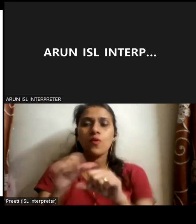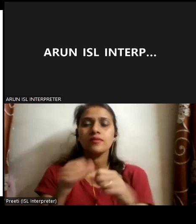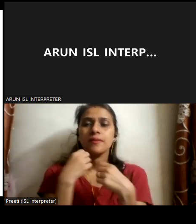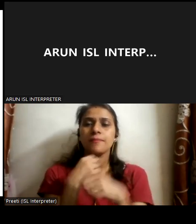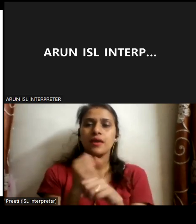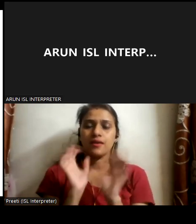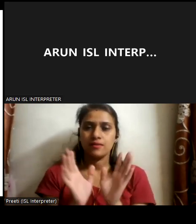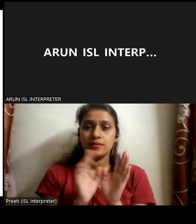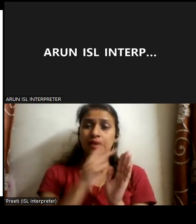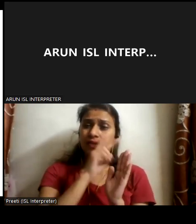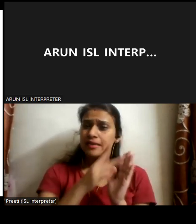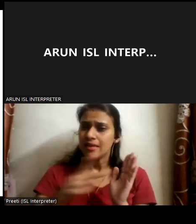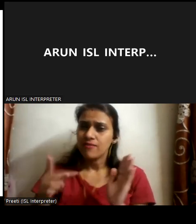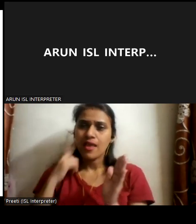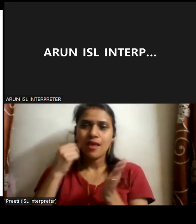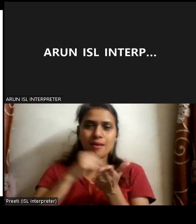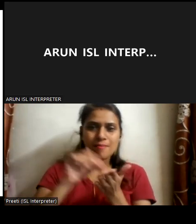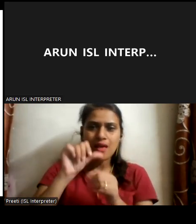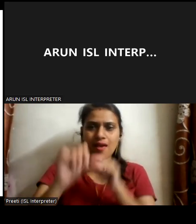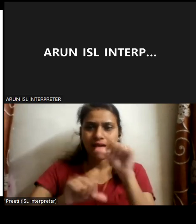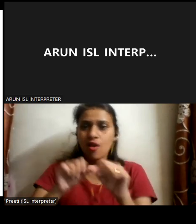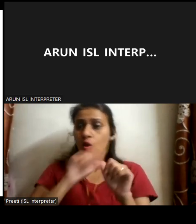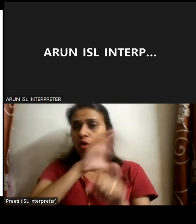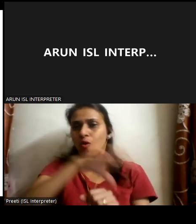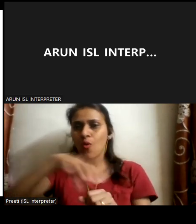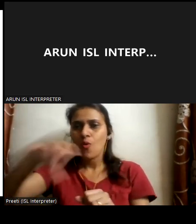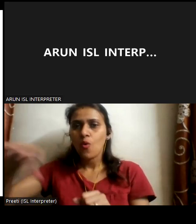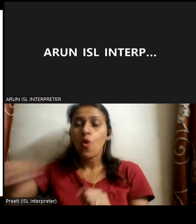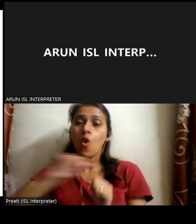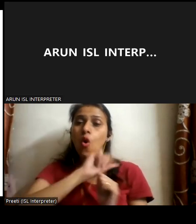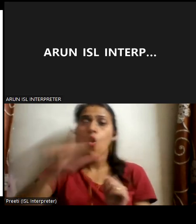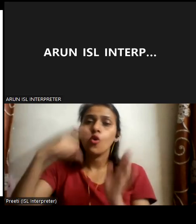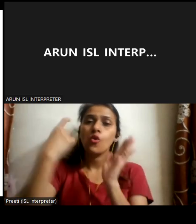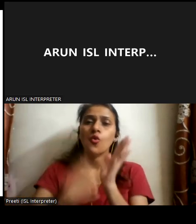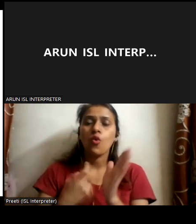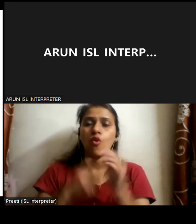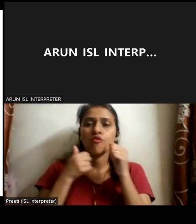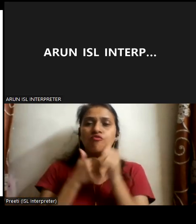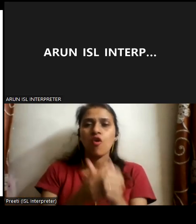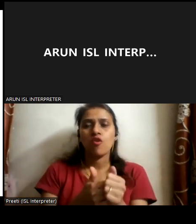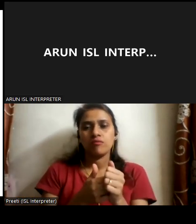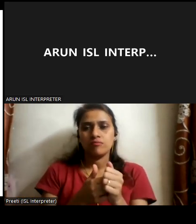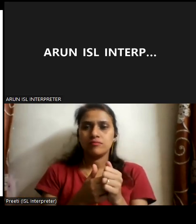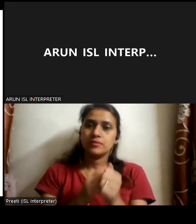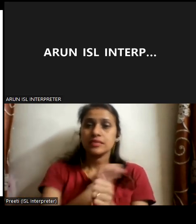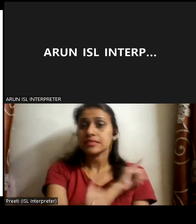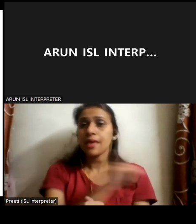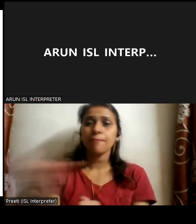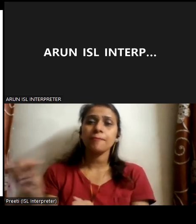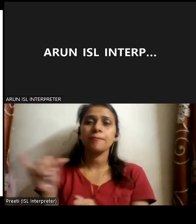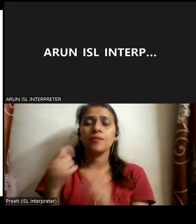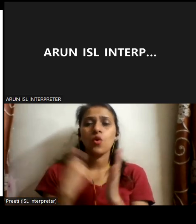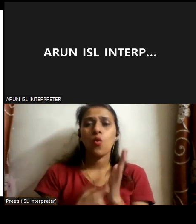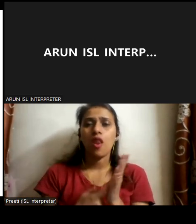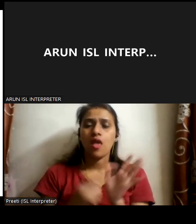ईच एंड एवरी इंप्लीमेंटिंग एजेंसी हैज टू मैंडेटरीली फॉलो दैट. जो भी उस कौशल